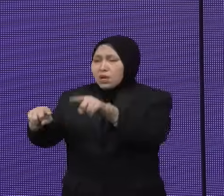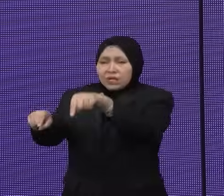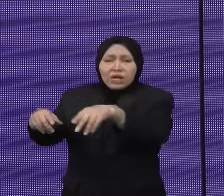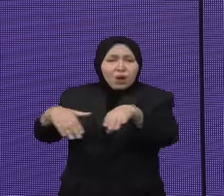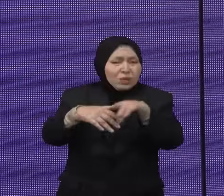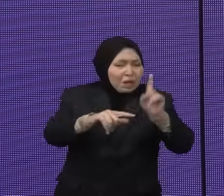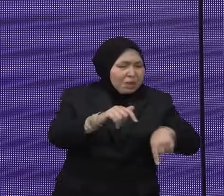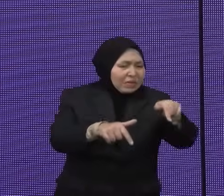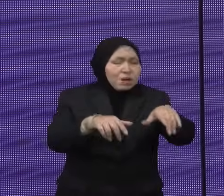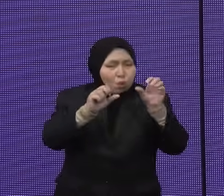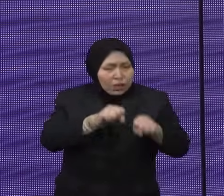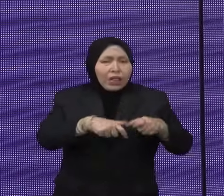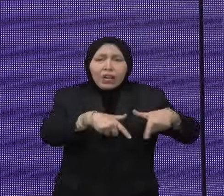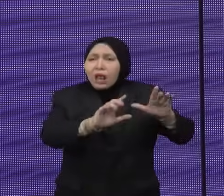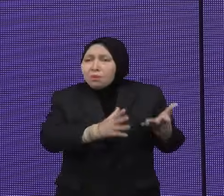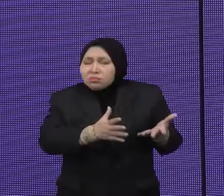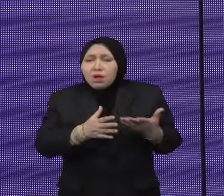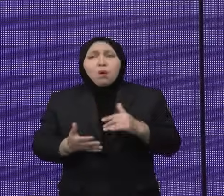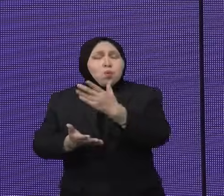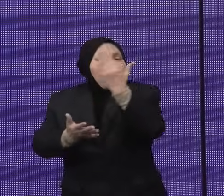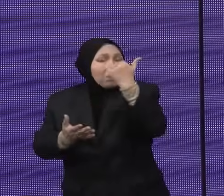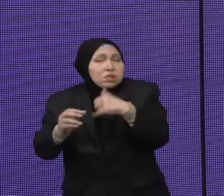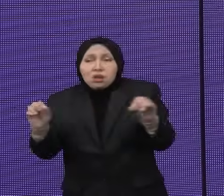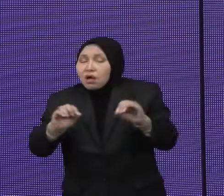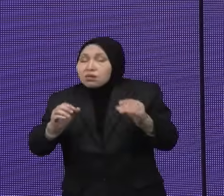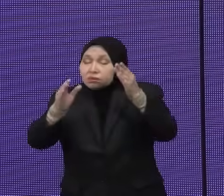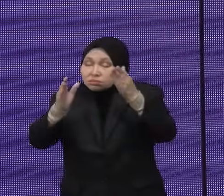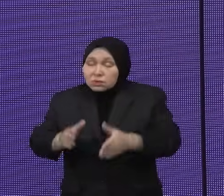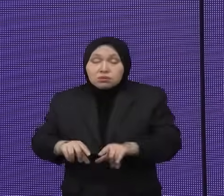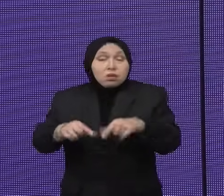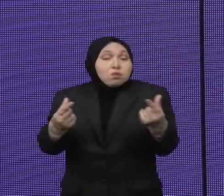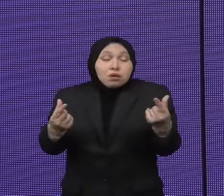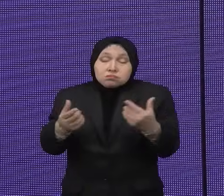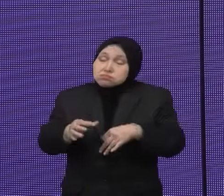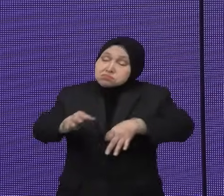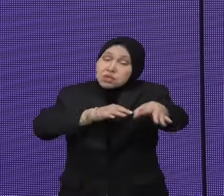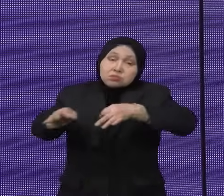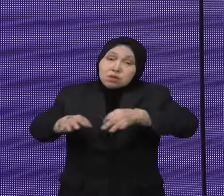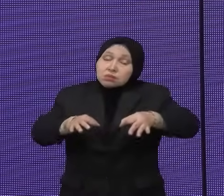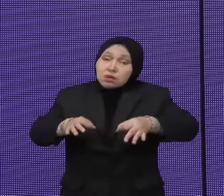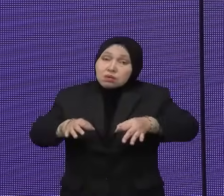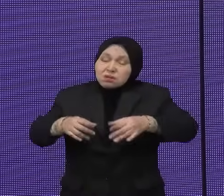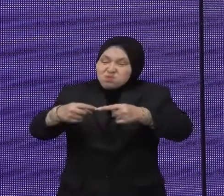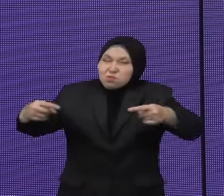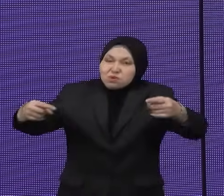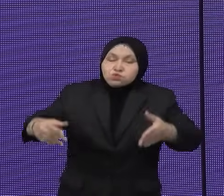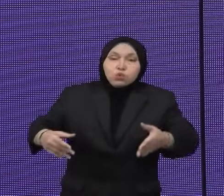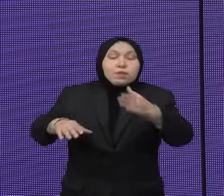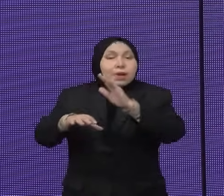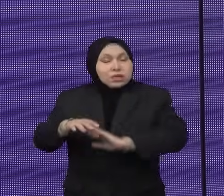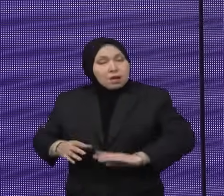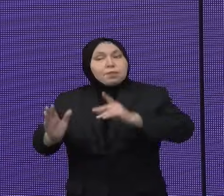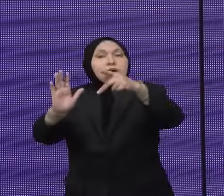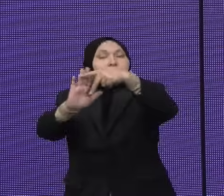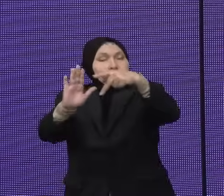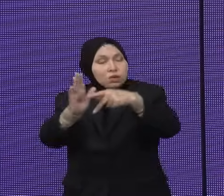yang ini, boleh pula apa sebagainya. Bagi setengah orang, bila tidak ada bayyinah, maka dia akan memusuhi kepada